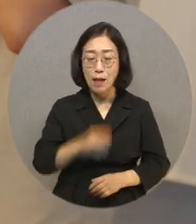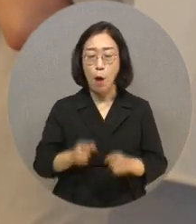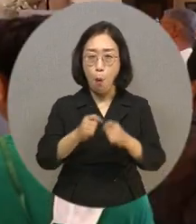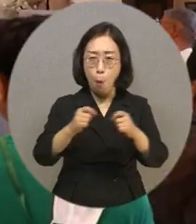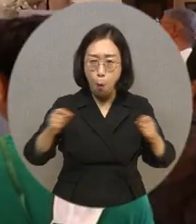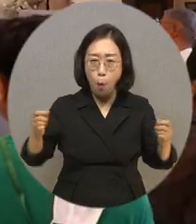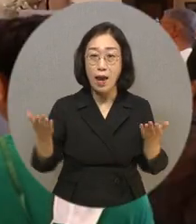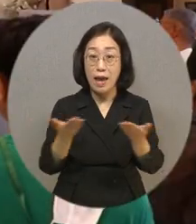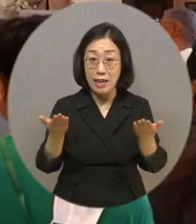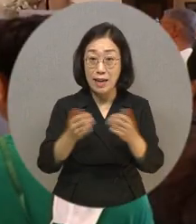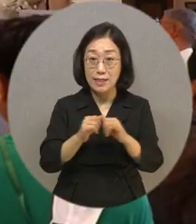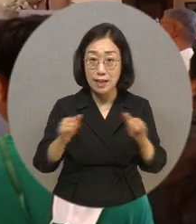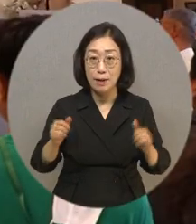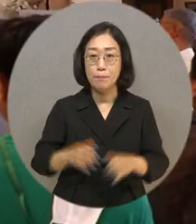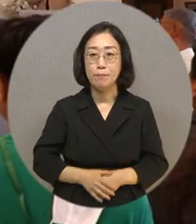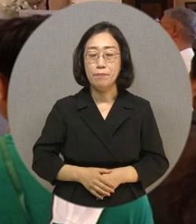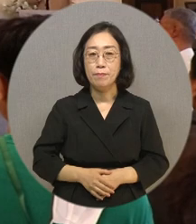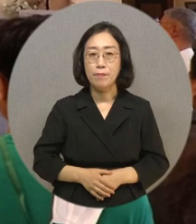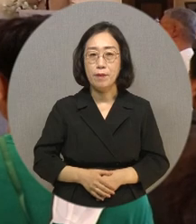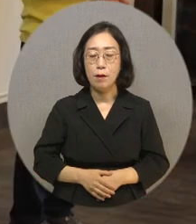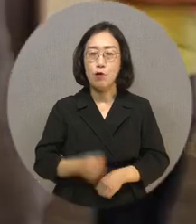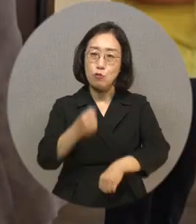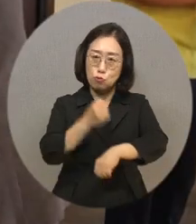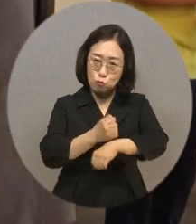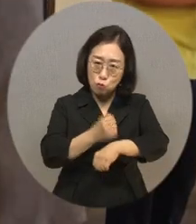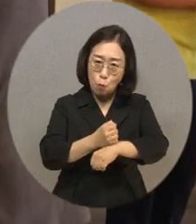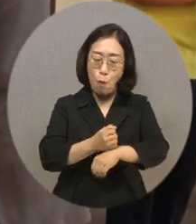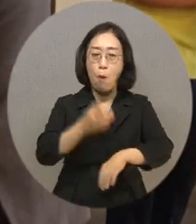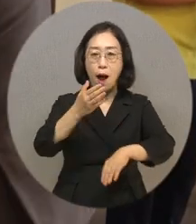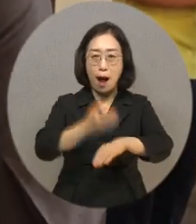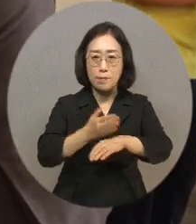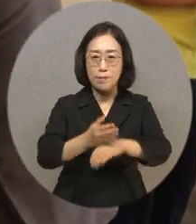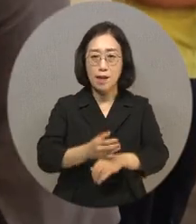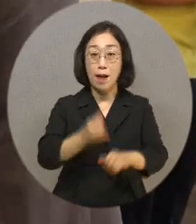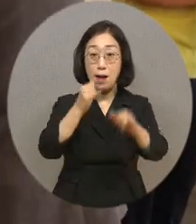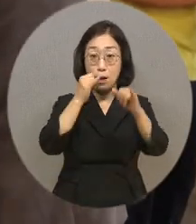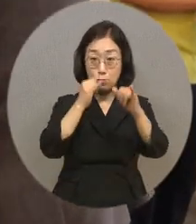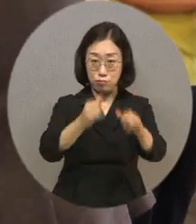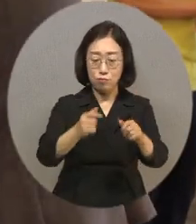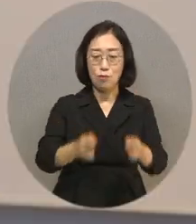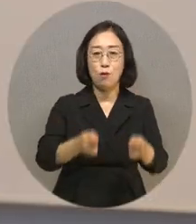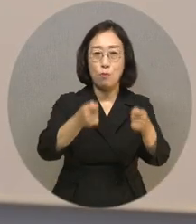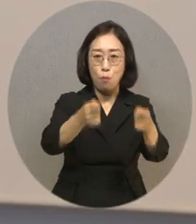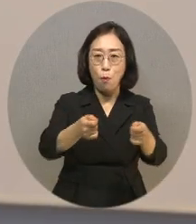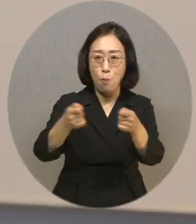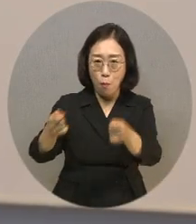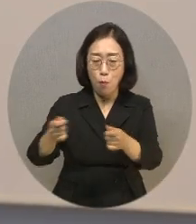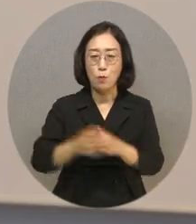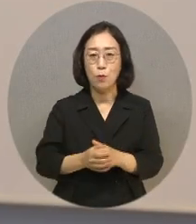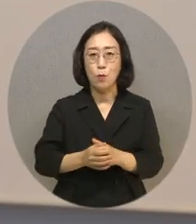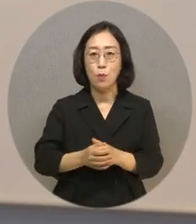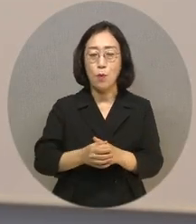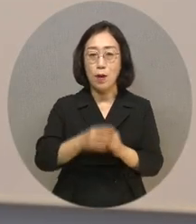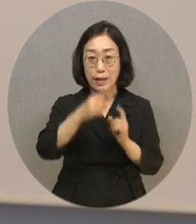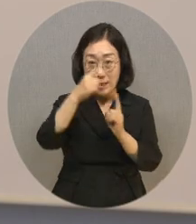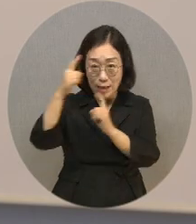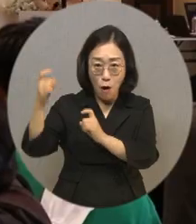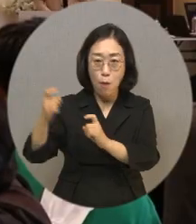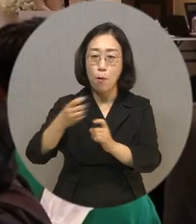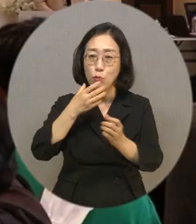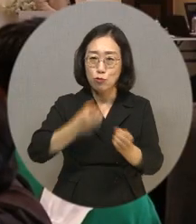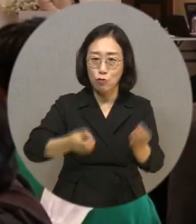근속자인 근로장애인의 공로에 감사패를 표창하는 시간을 가지고 기념사와 축사